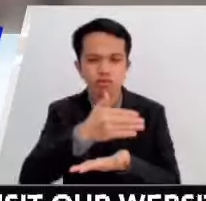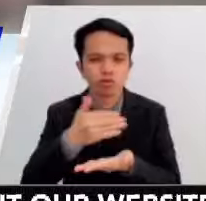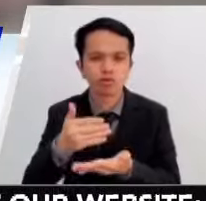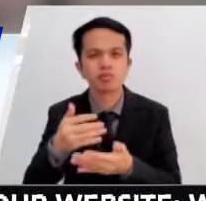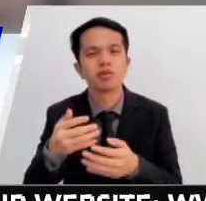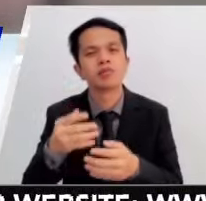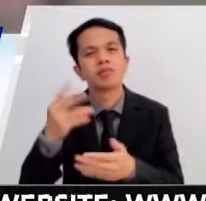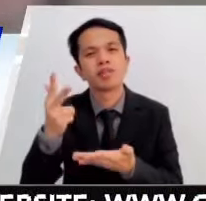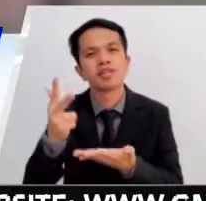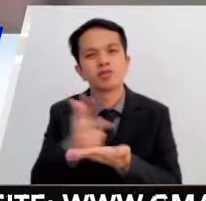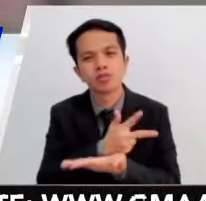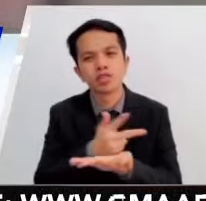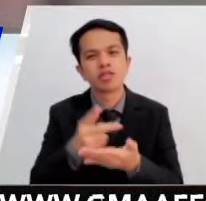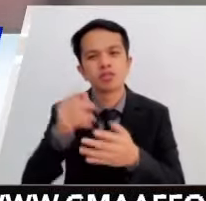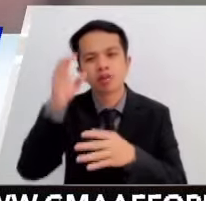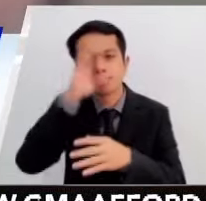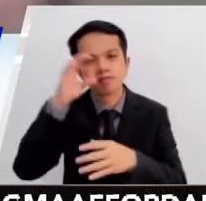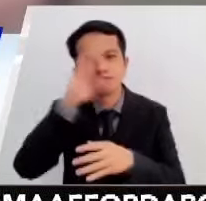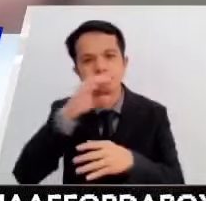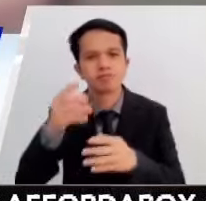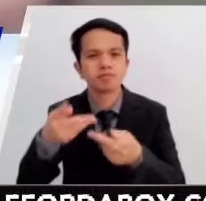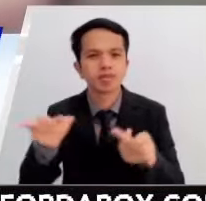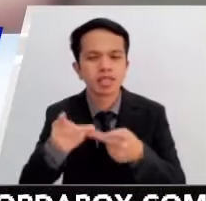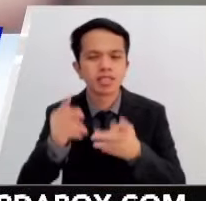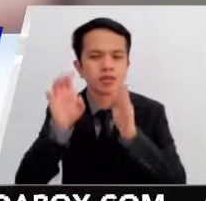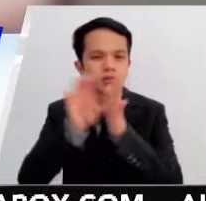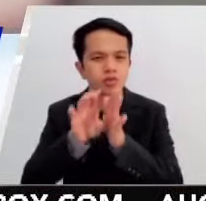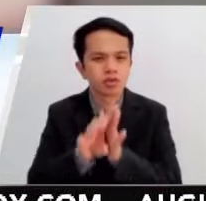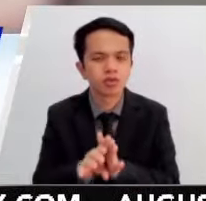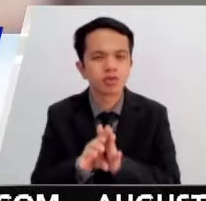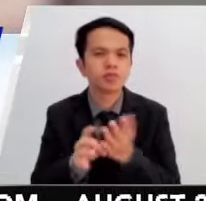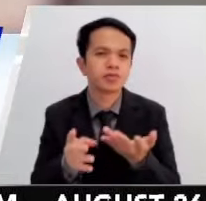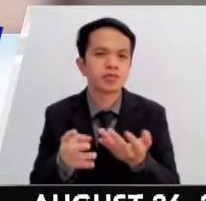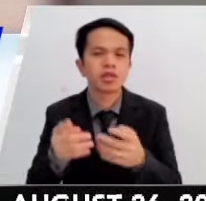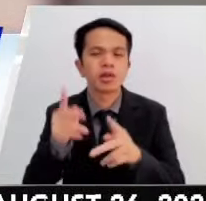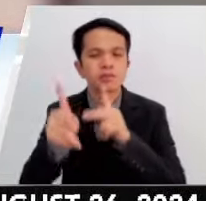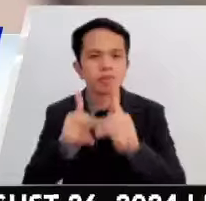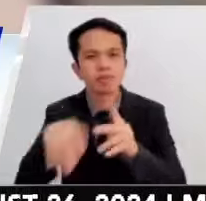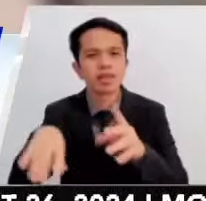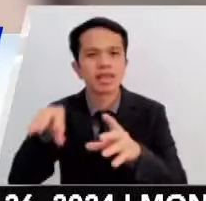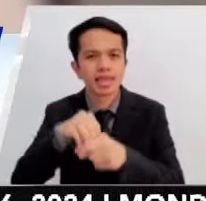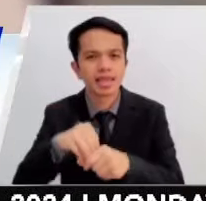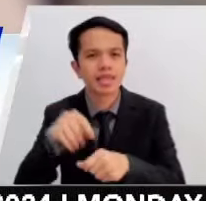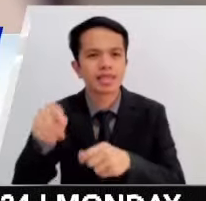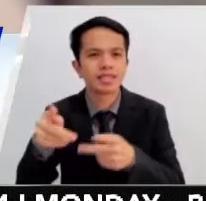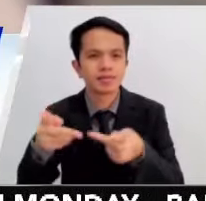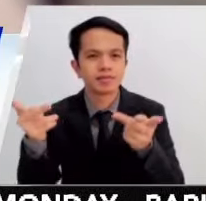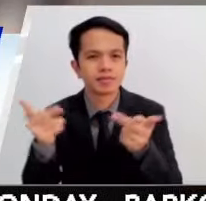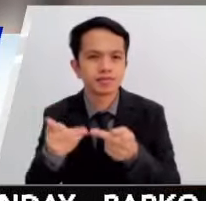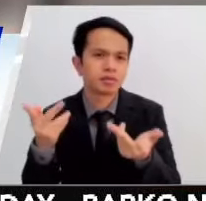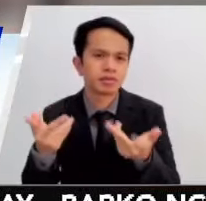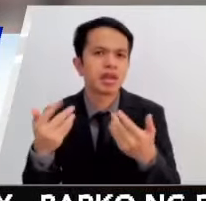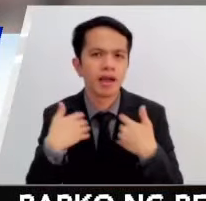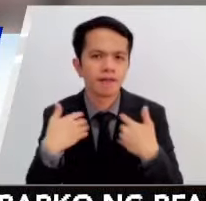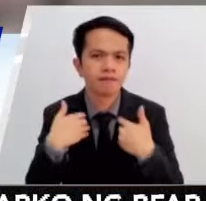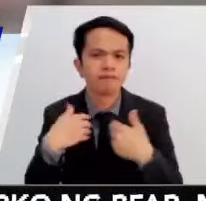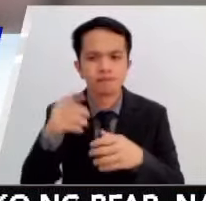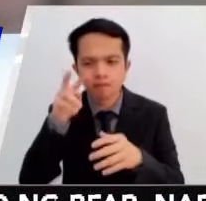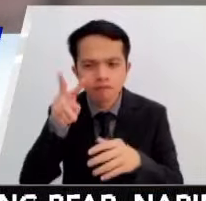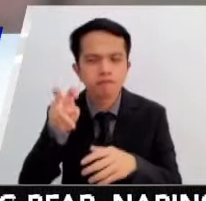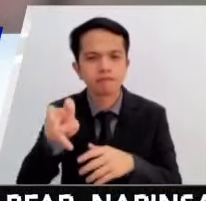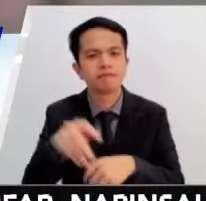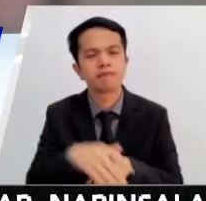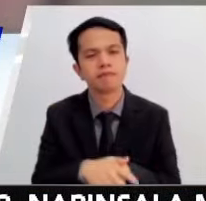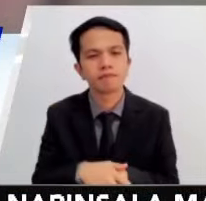mga sightings, at saka mga kuna ng mga litrato ng mga taong nandoon sa mga lugar kung saan may mga sightings sa kanya. Mm-hmm.